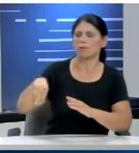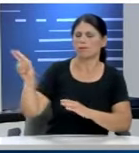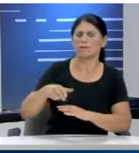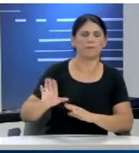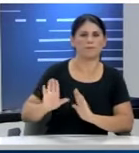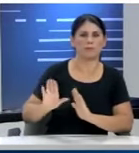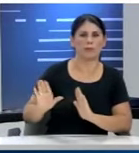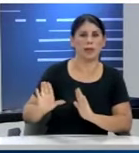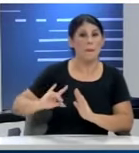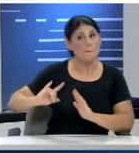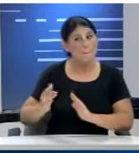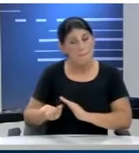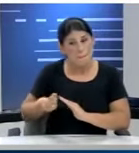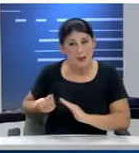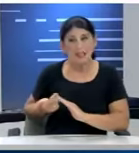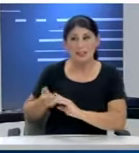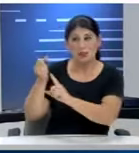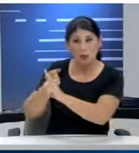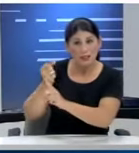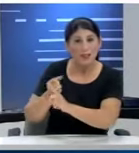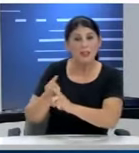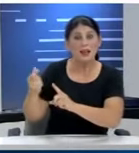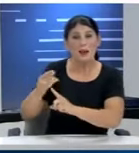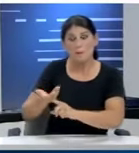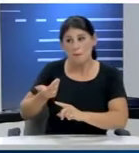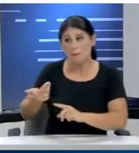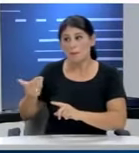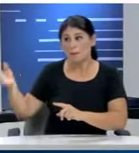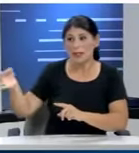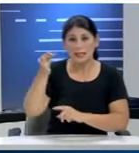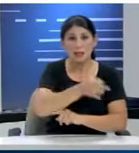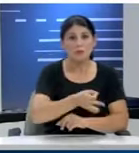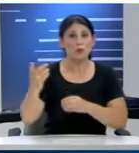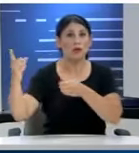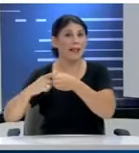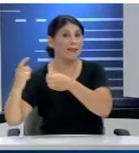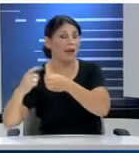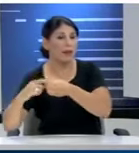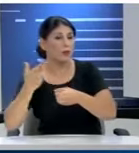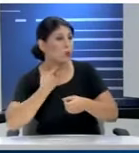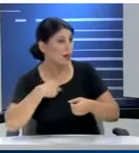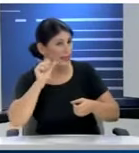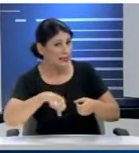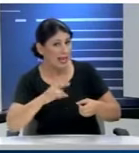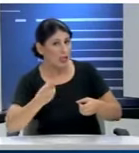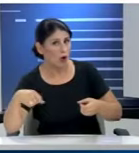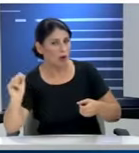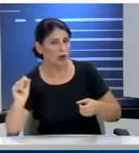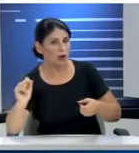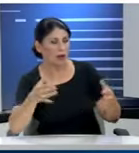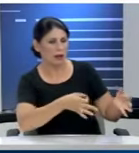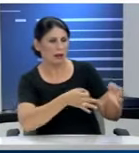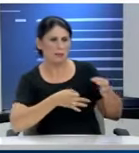Πριν καν το διεκδικήσετε. Πριν καν σας πούν αν τους αρέσει ή δεν τους αρέσει. Και έχετε, λέτε, ένα άλλο